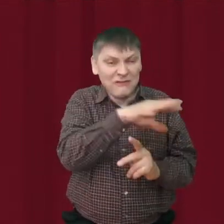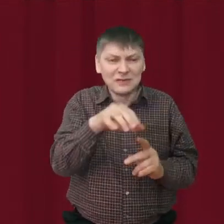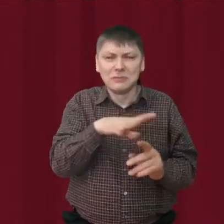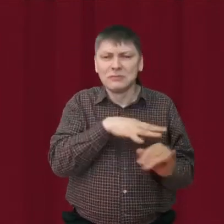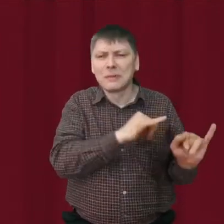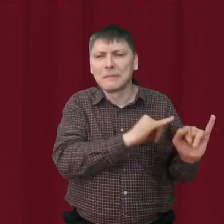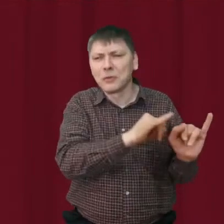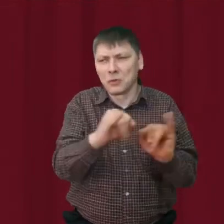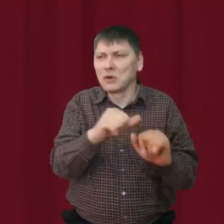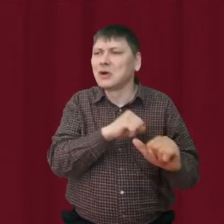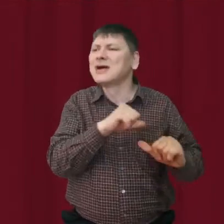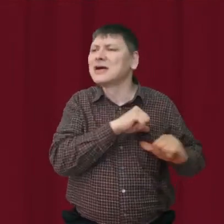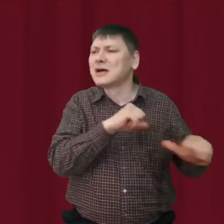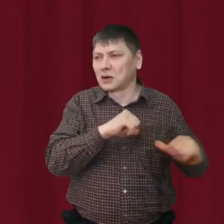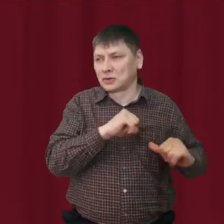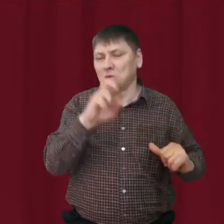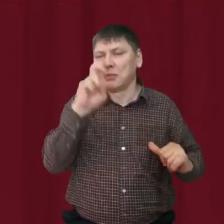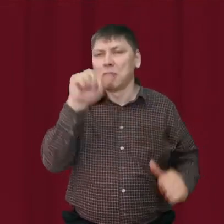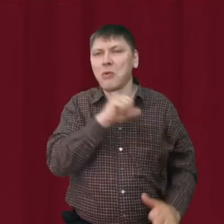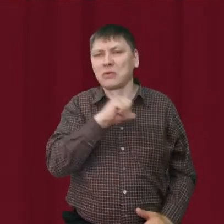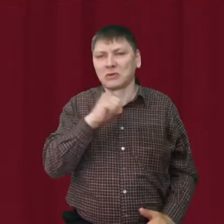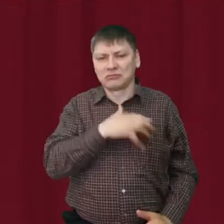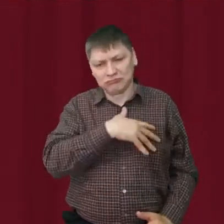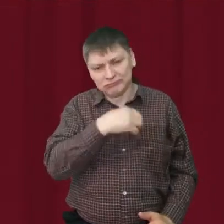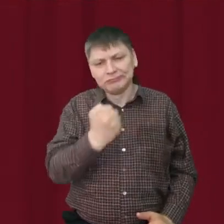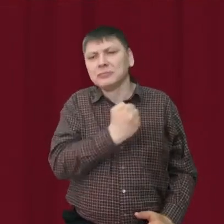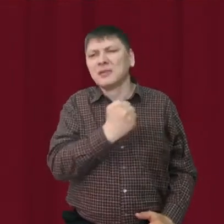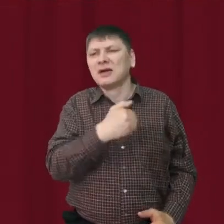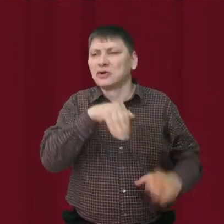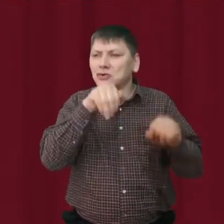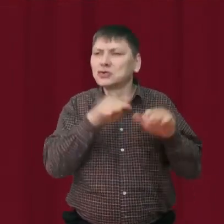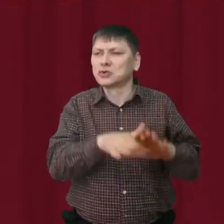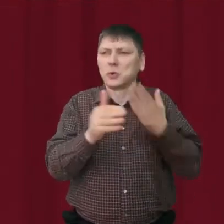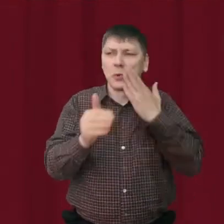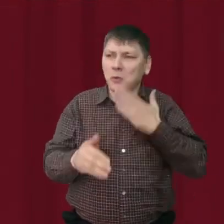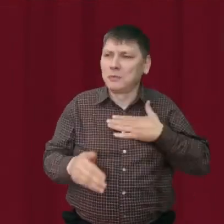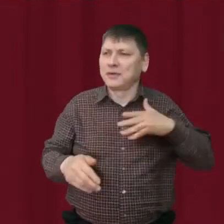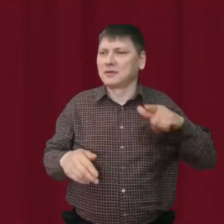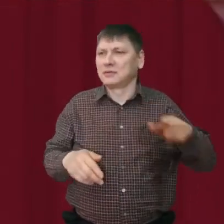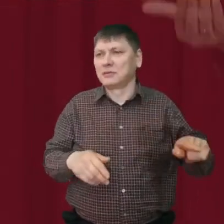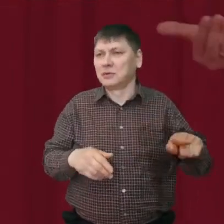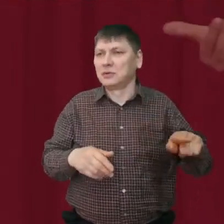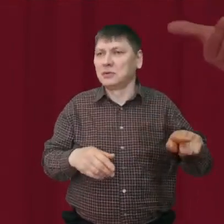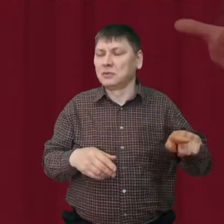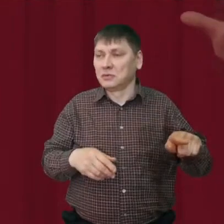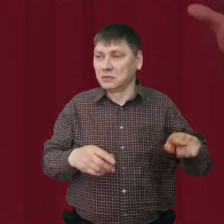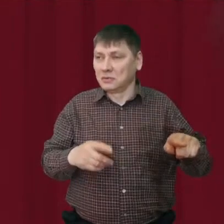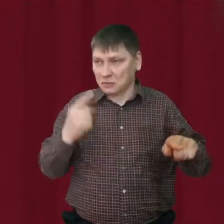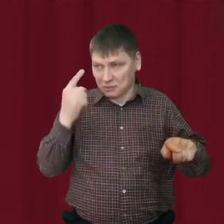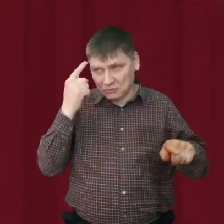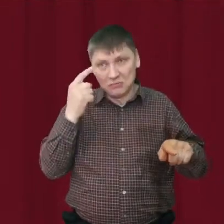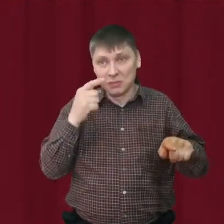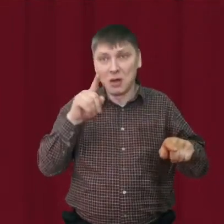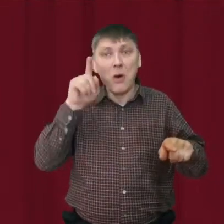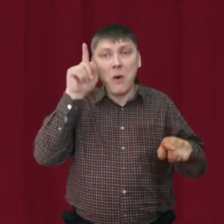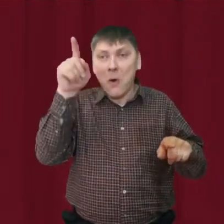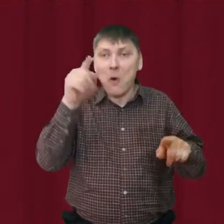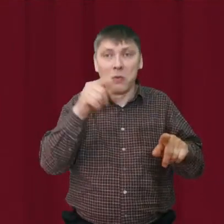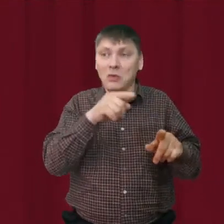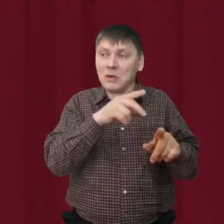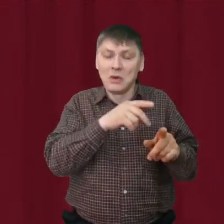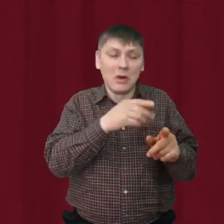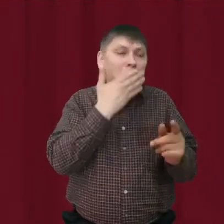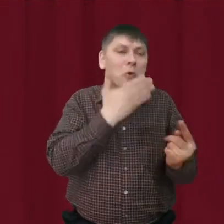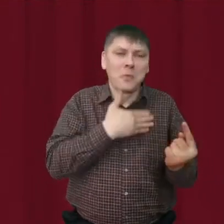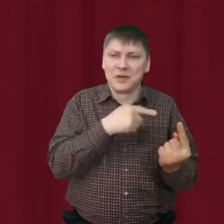грешниками, отступили от Бога, не позаботились иметь Бога в своем разуме, поступали нечестиво, но Он настолько